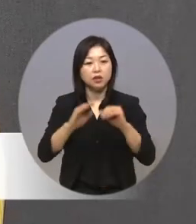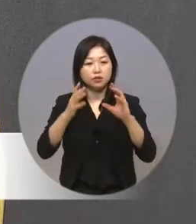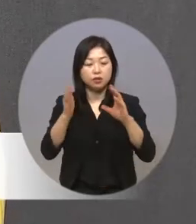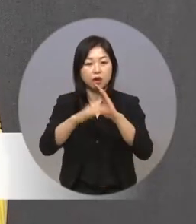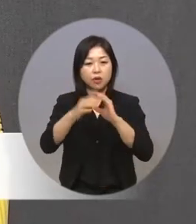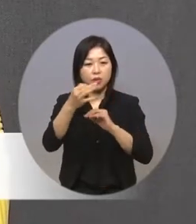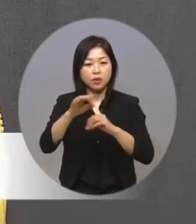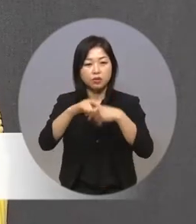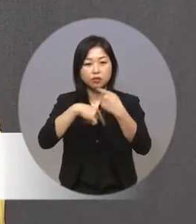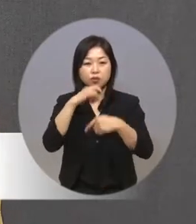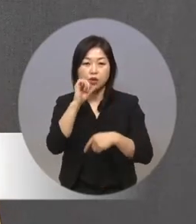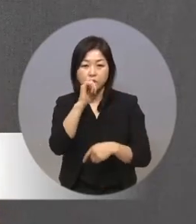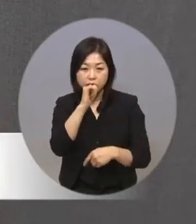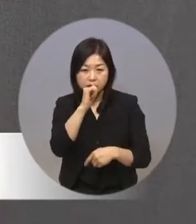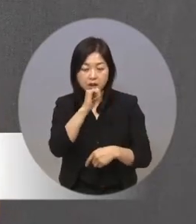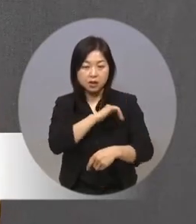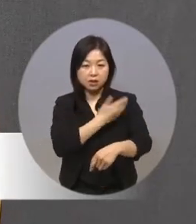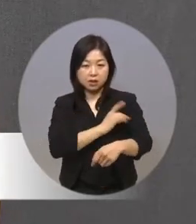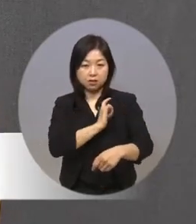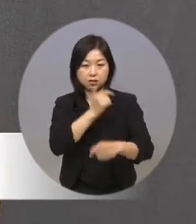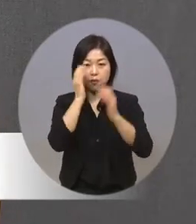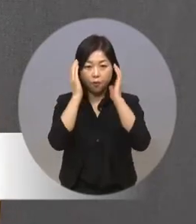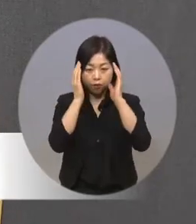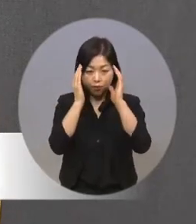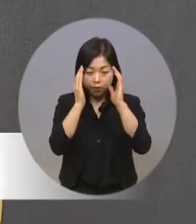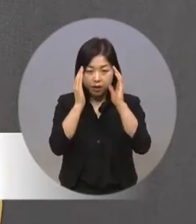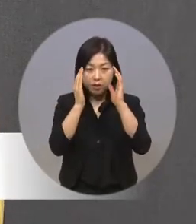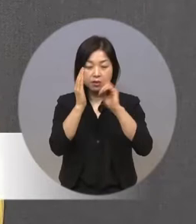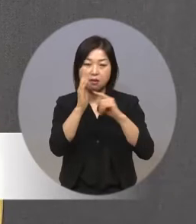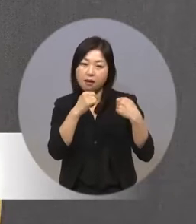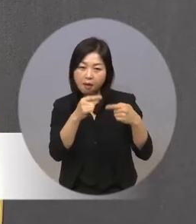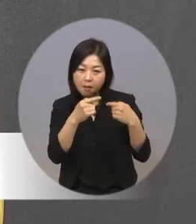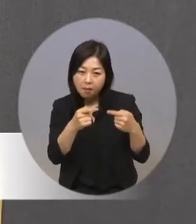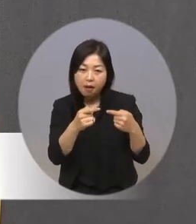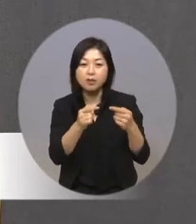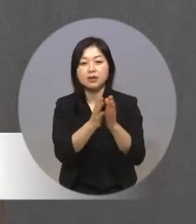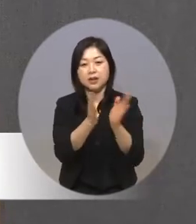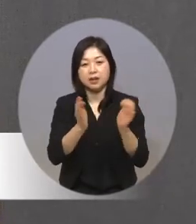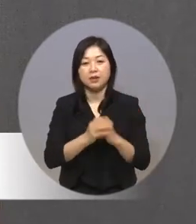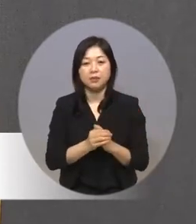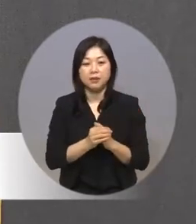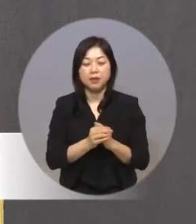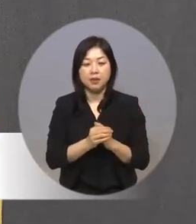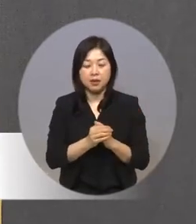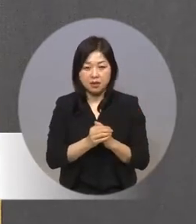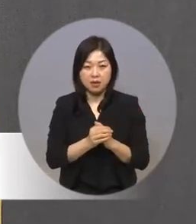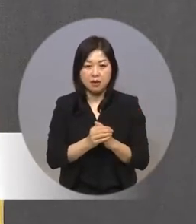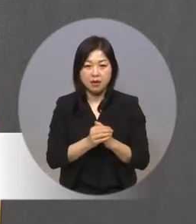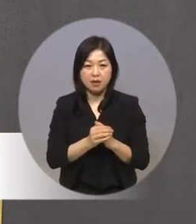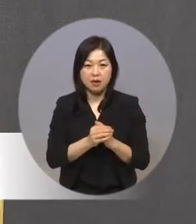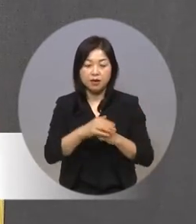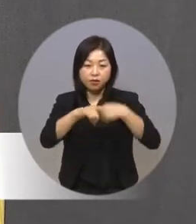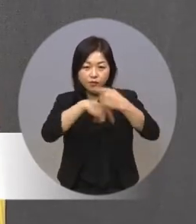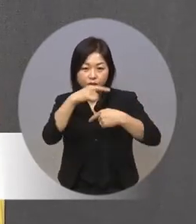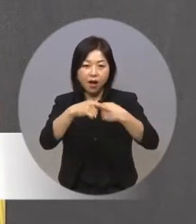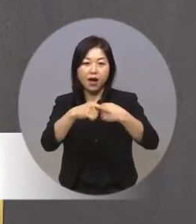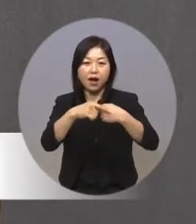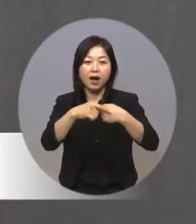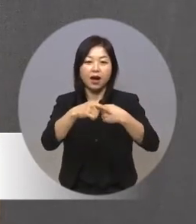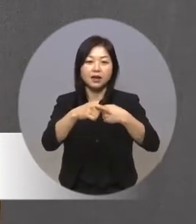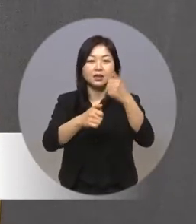통역사 자격증 공부도 하게 되었고 그렇게 도전을 하게 됐어요. 실기시험이 한 번 떨어졌어요.